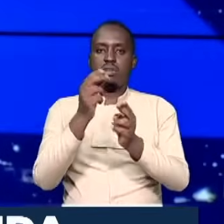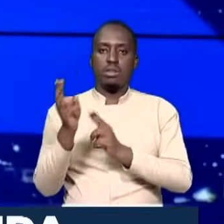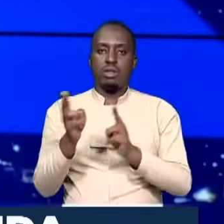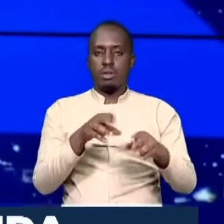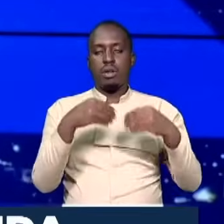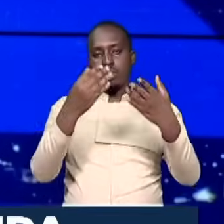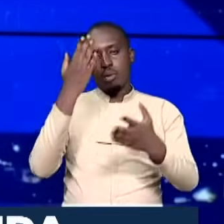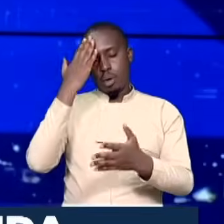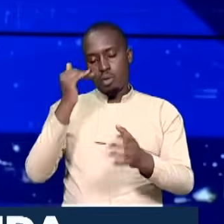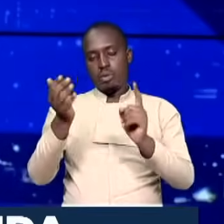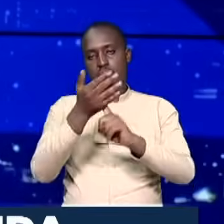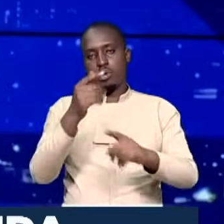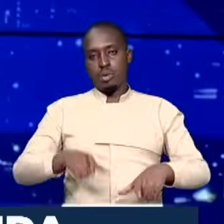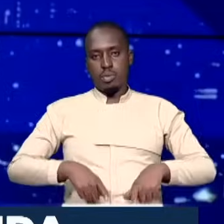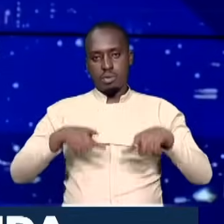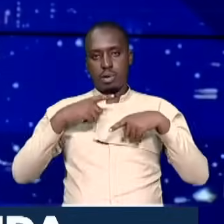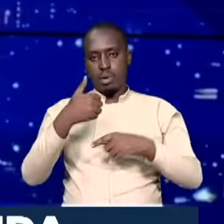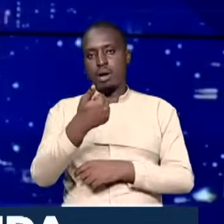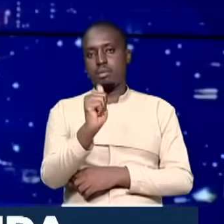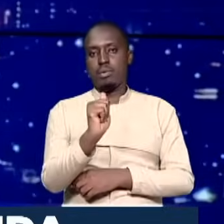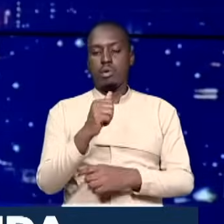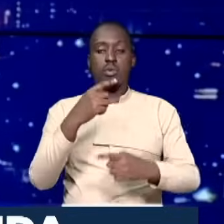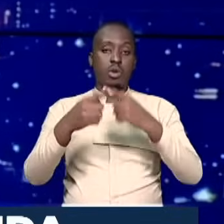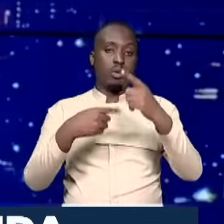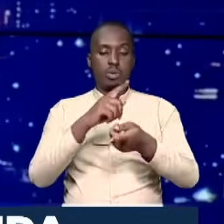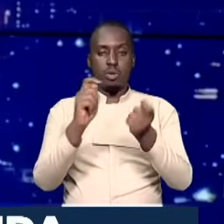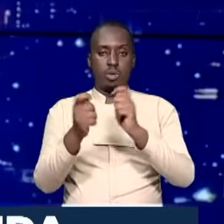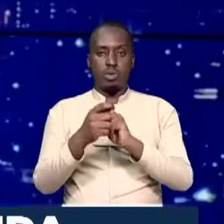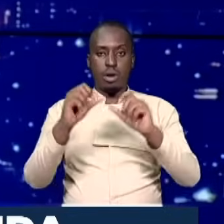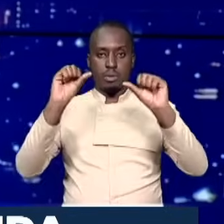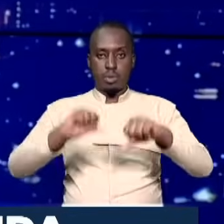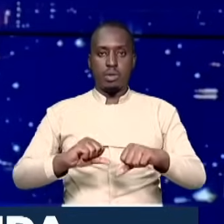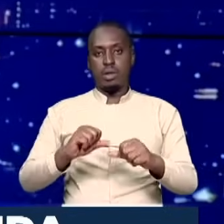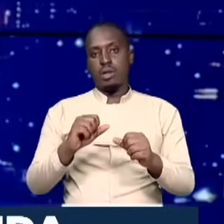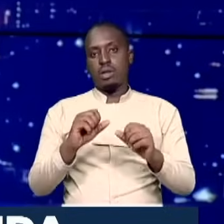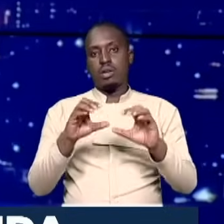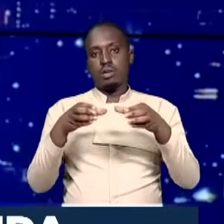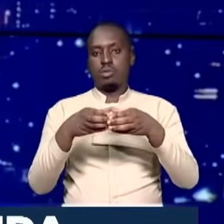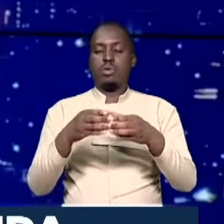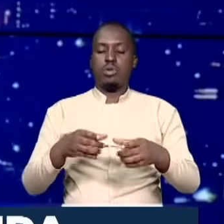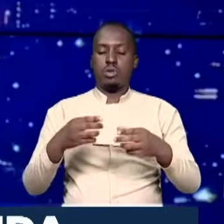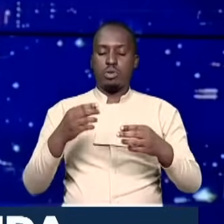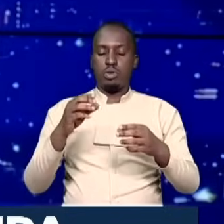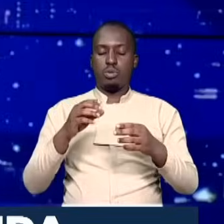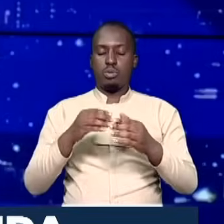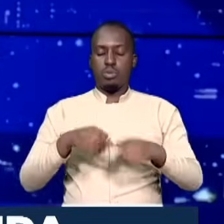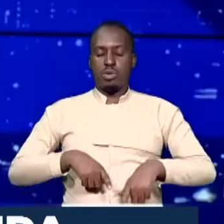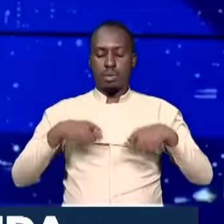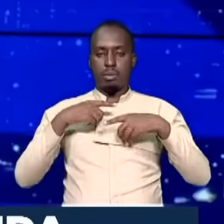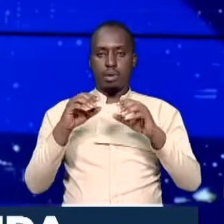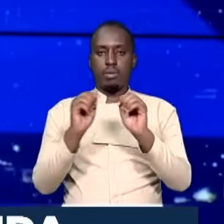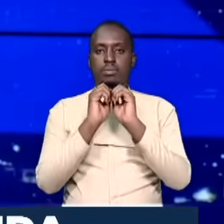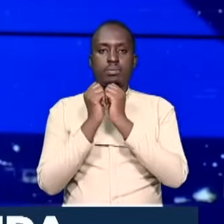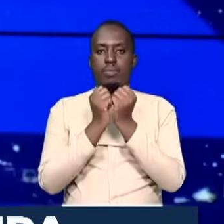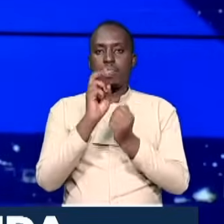zigenerwa kuko ngo zibona ubuzima bwabo buzarushaho kuba bubi. Ishami ry'umuryango w'abibumbye ryita ku mpunzi mu Rwanda ryo rivuga